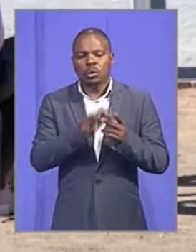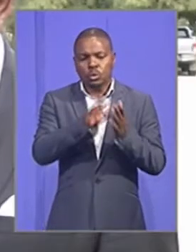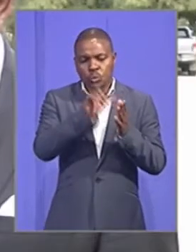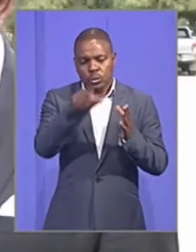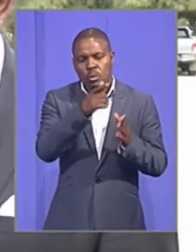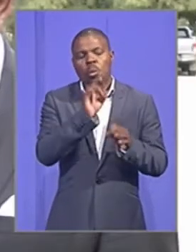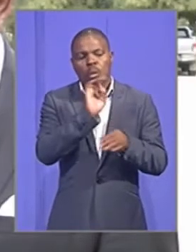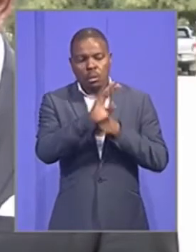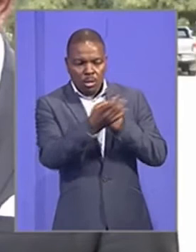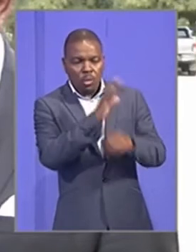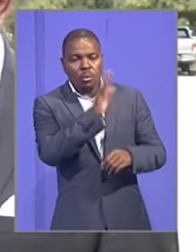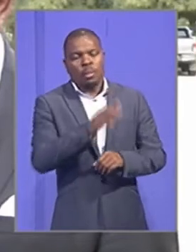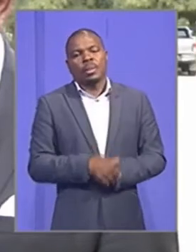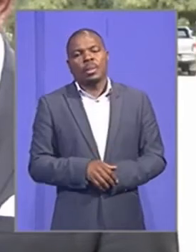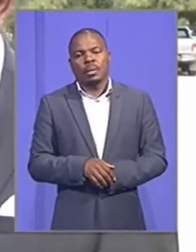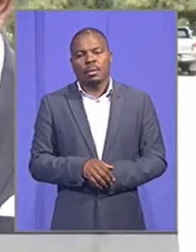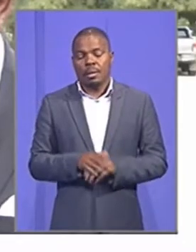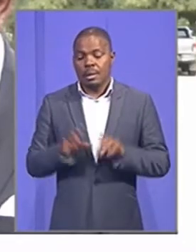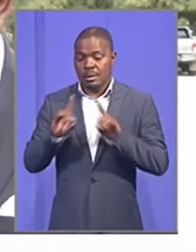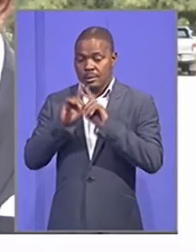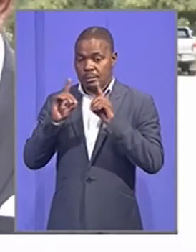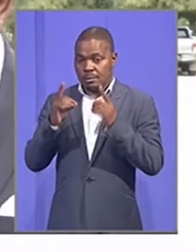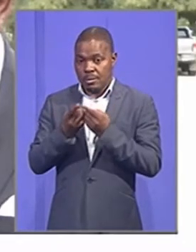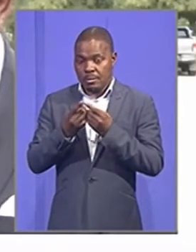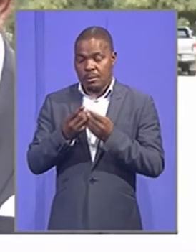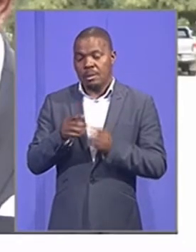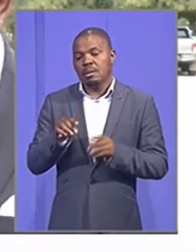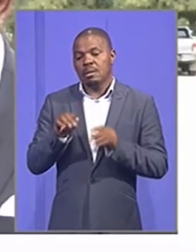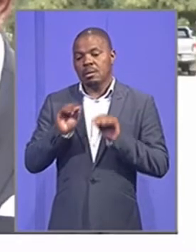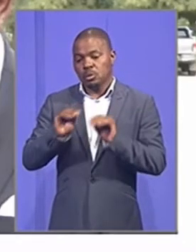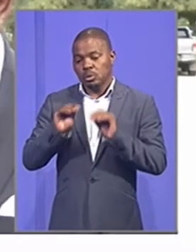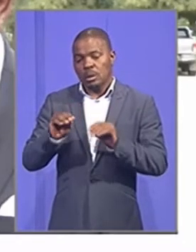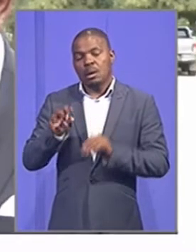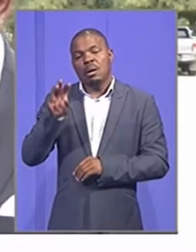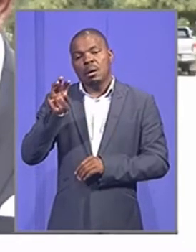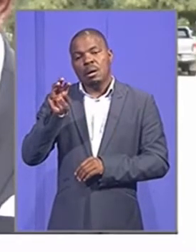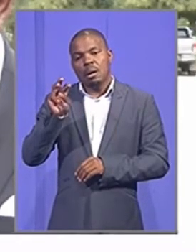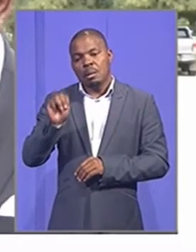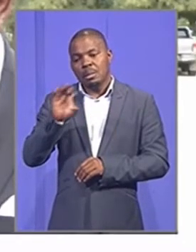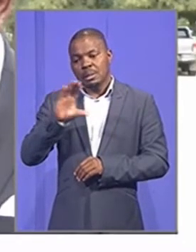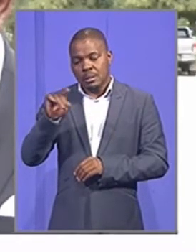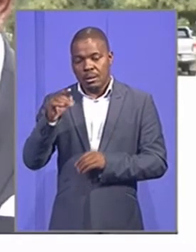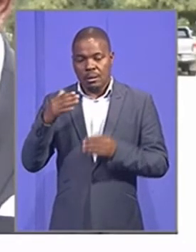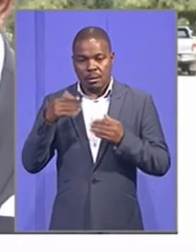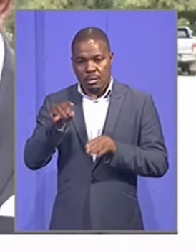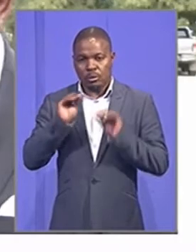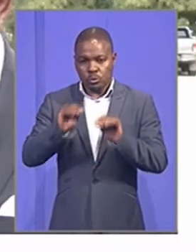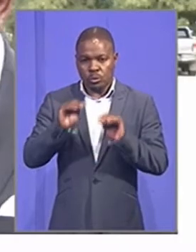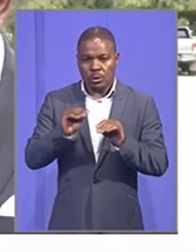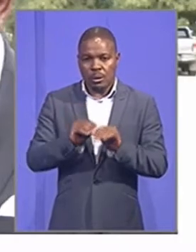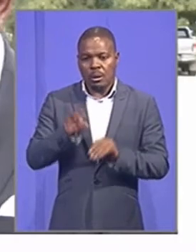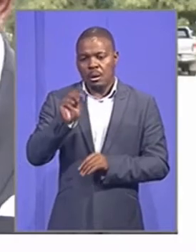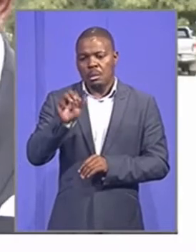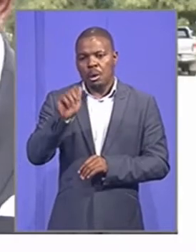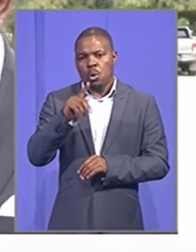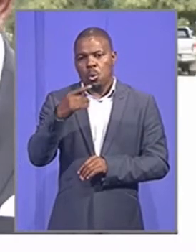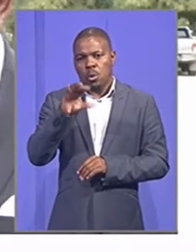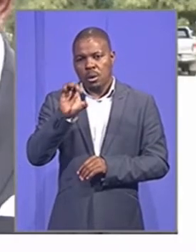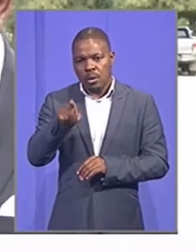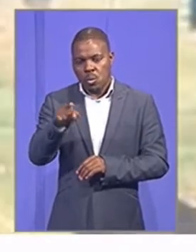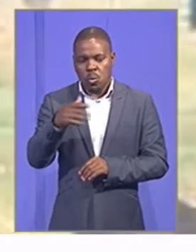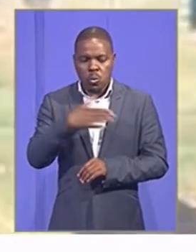maikutlo. Letona la Thuto Dr. Tate Magwe o tshwile haholo ka ketso e la etsahala sekolong